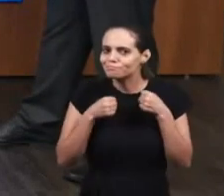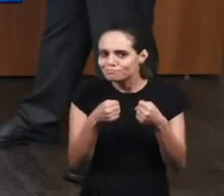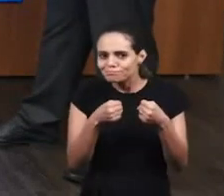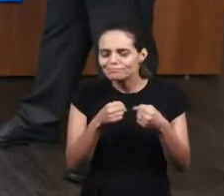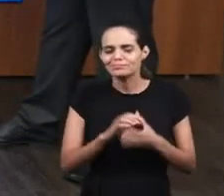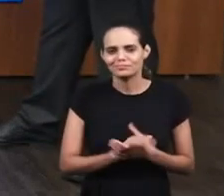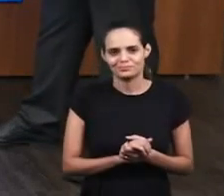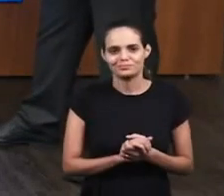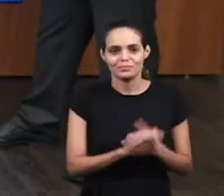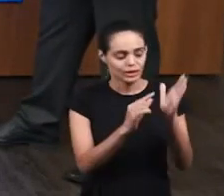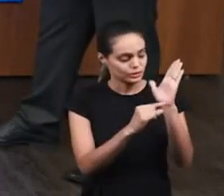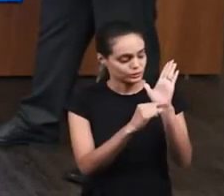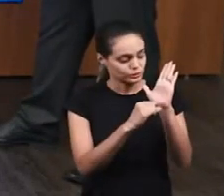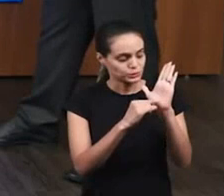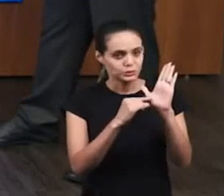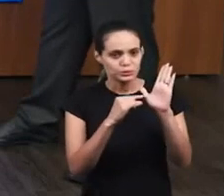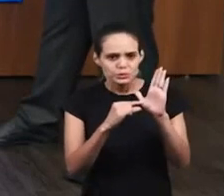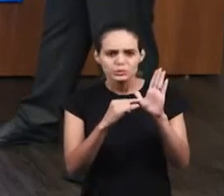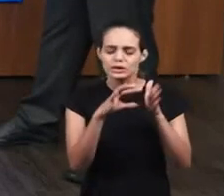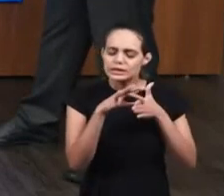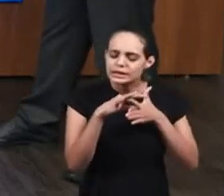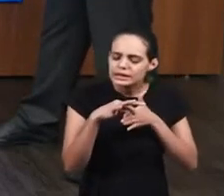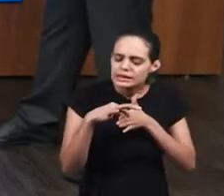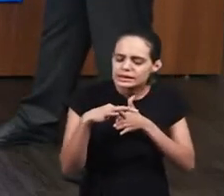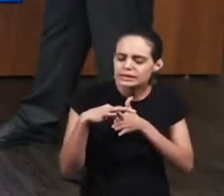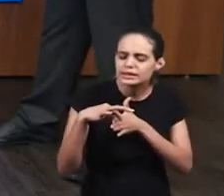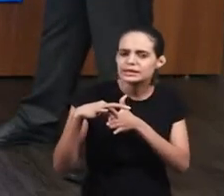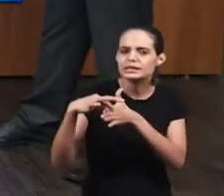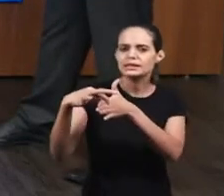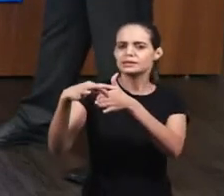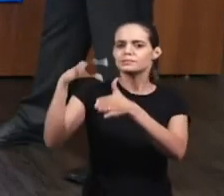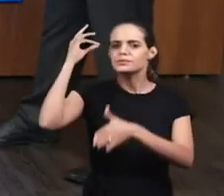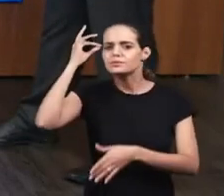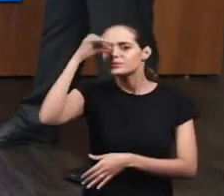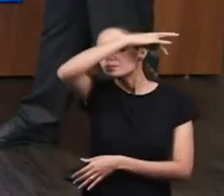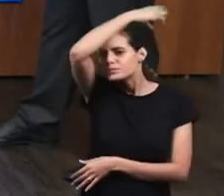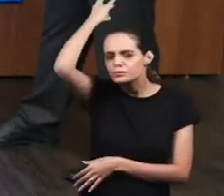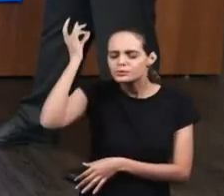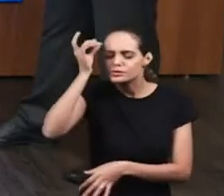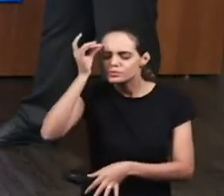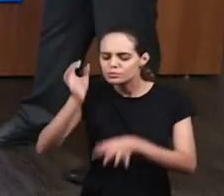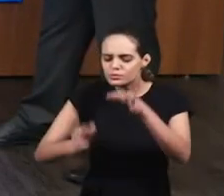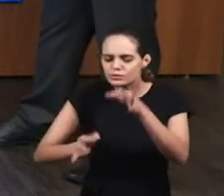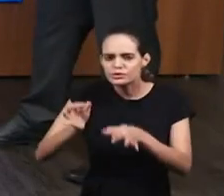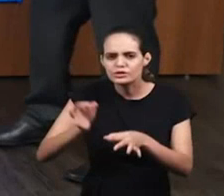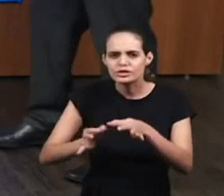Denn die grüne Aue spricht von einer Pflanze, die Leben enthält und die die Bedürfnisse dieser